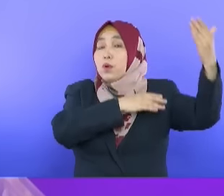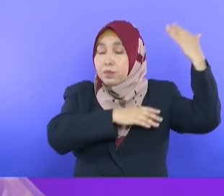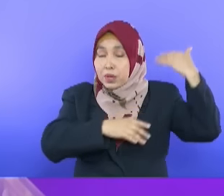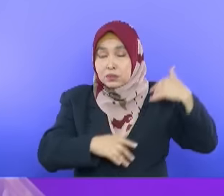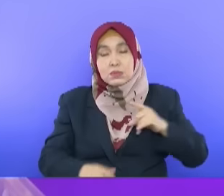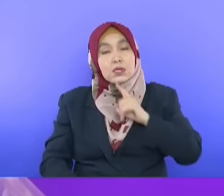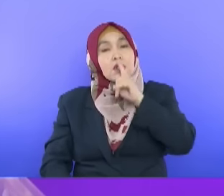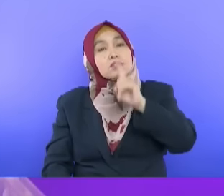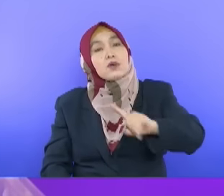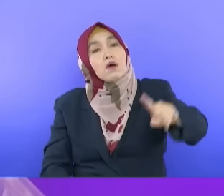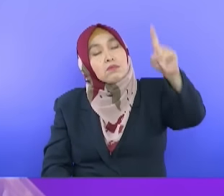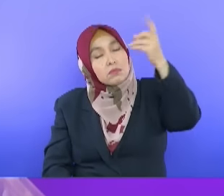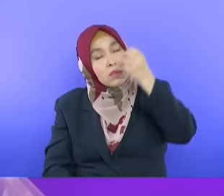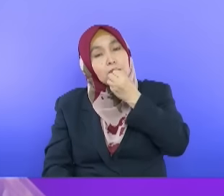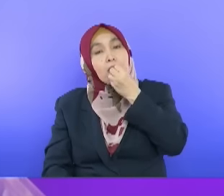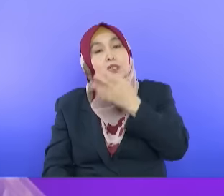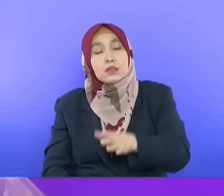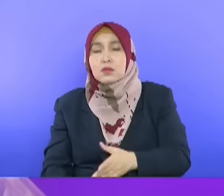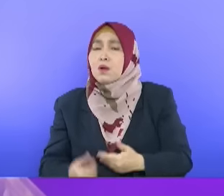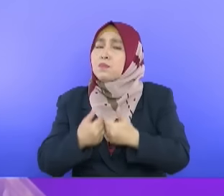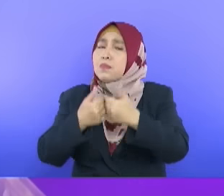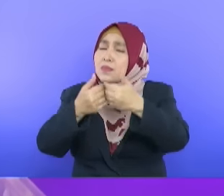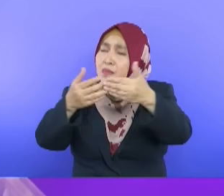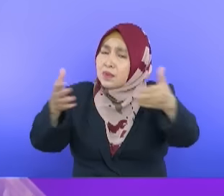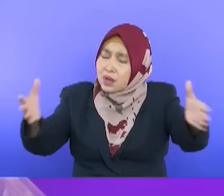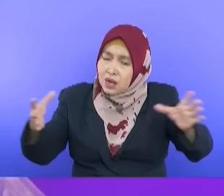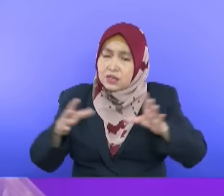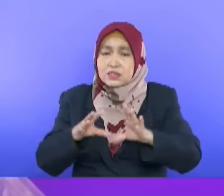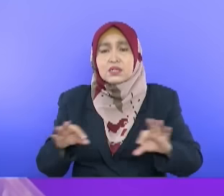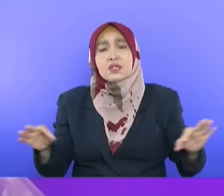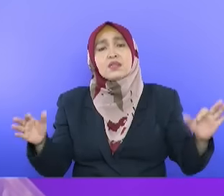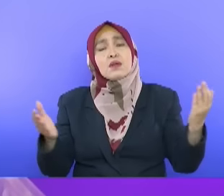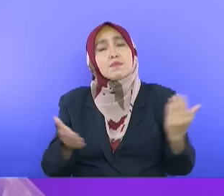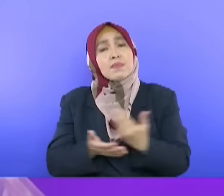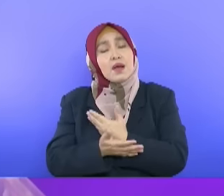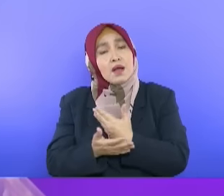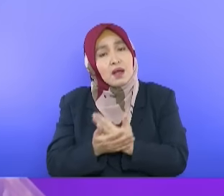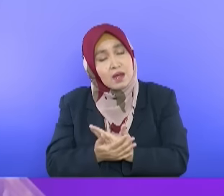allah kata waspahu buka lembaran baru sampai